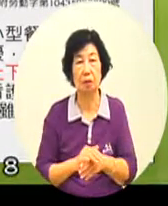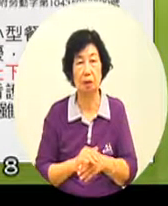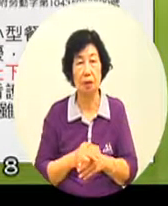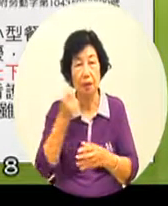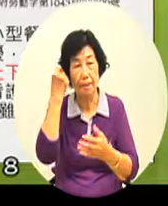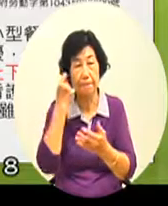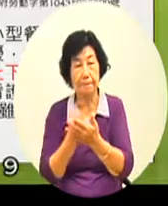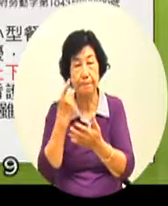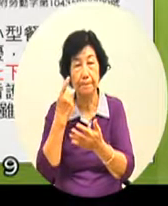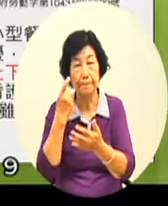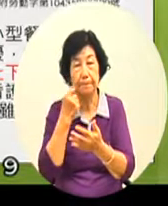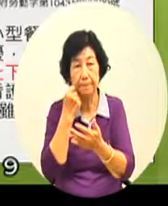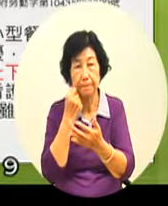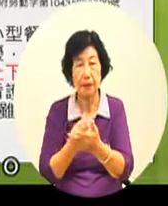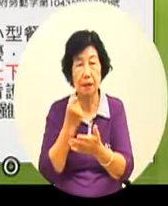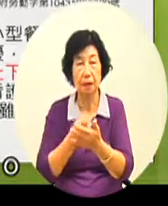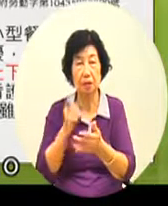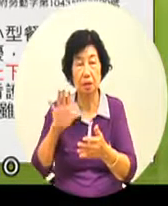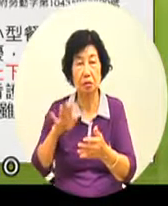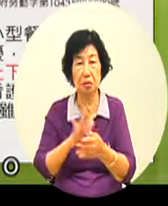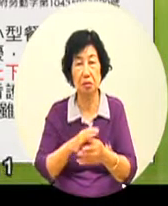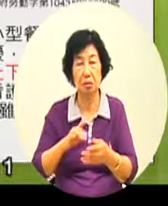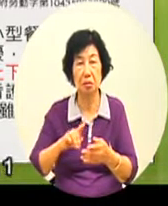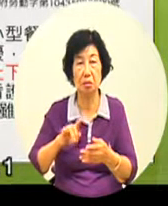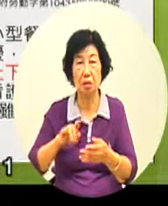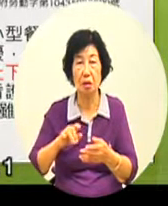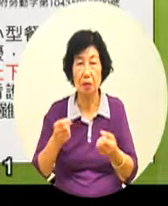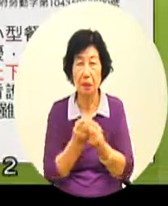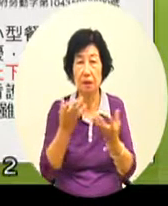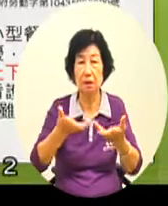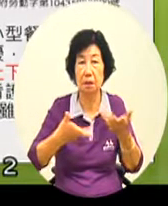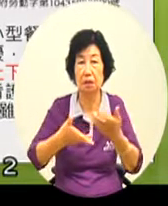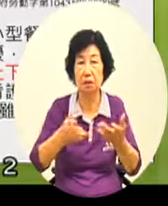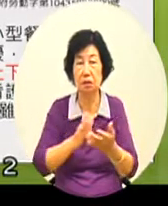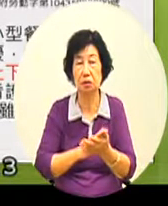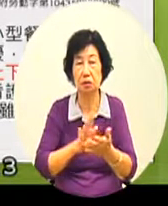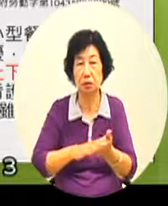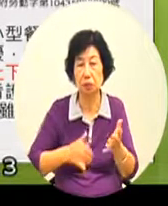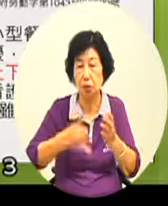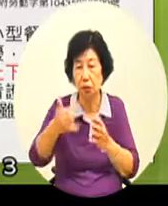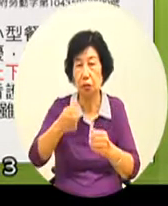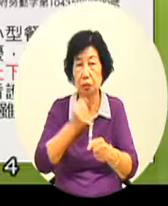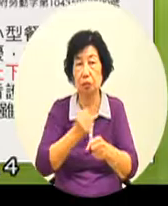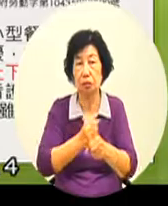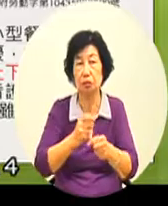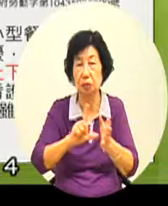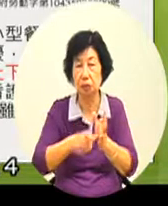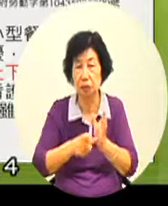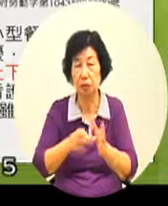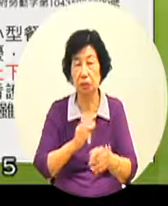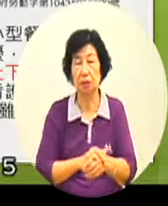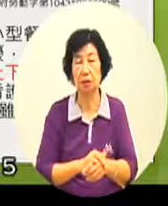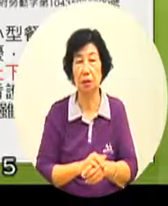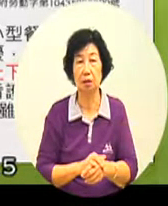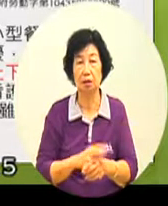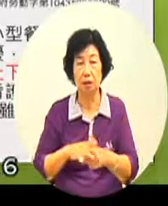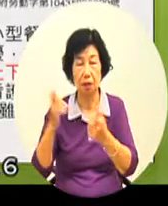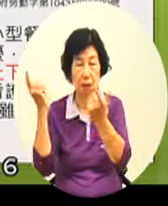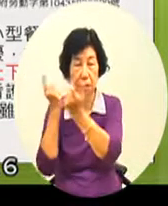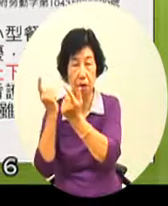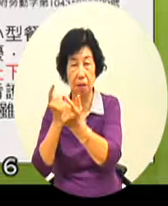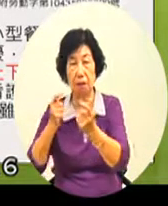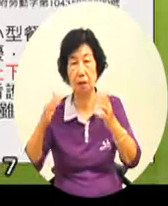出勤记录的一个争议了哈。那我在这里要说一个案件，让我们劳工局参考哈。在台北市有一个